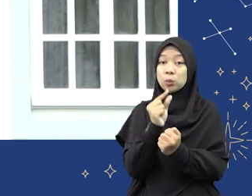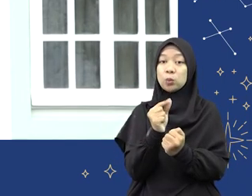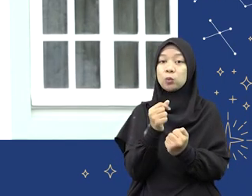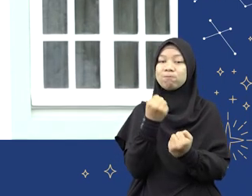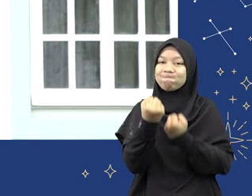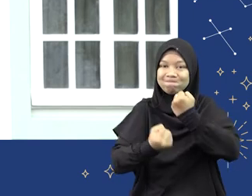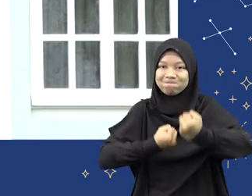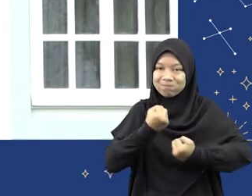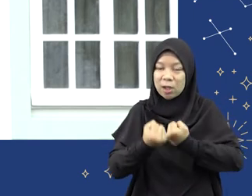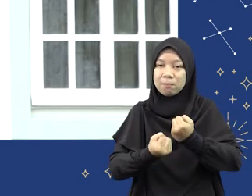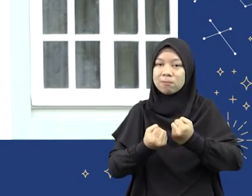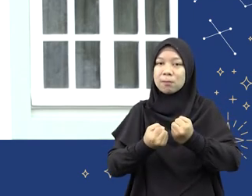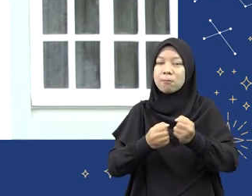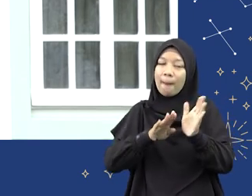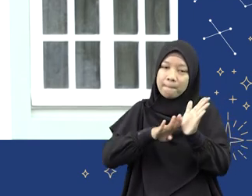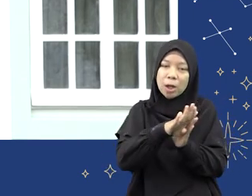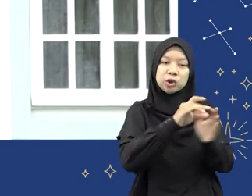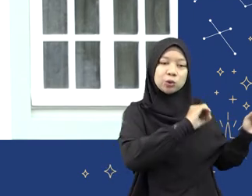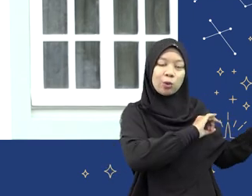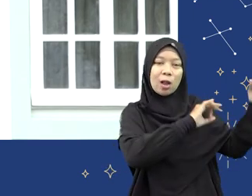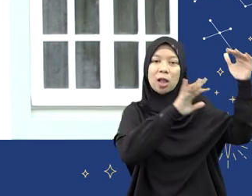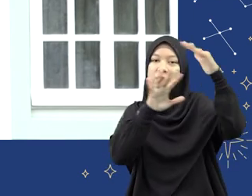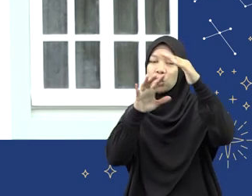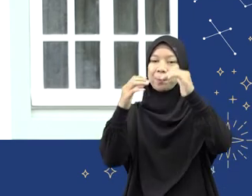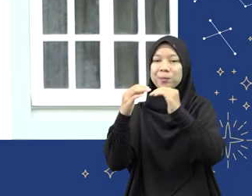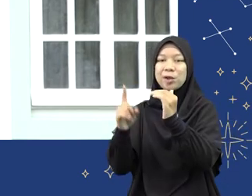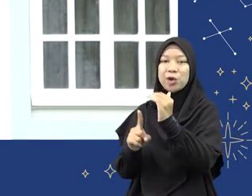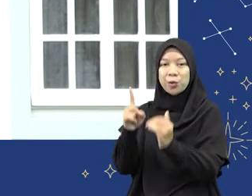majunya astronomi dan observatorium